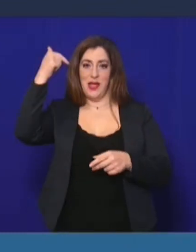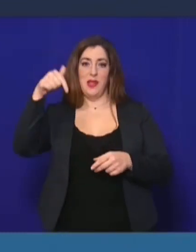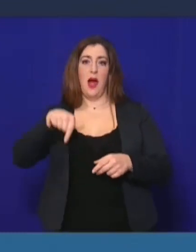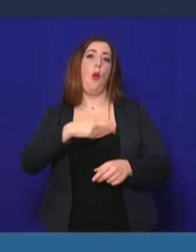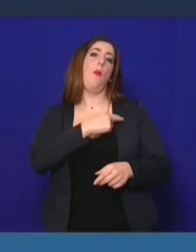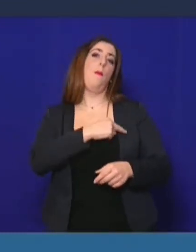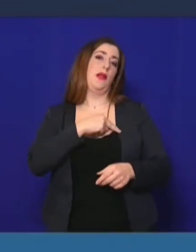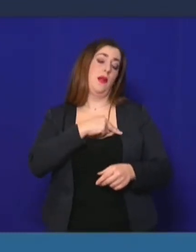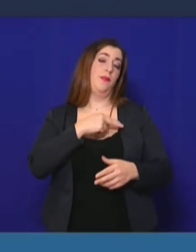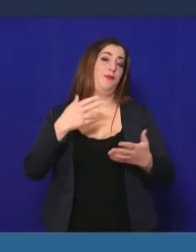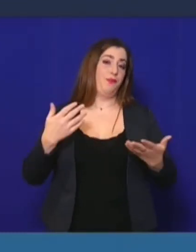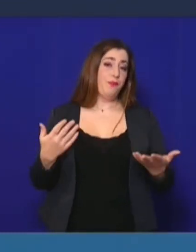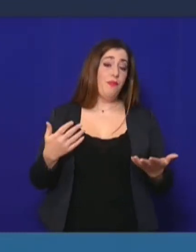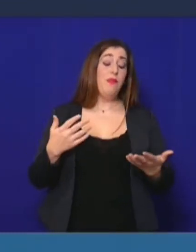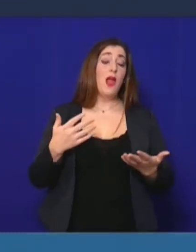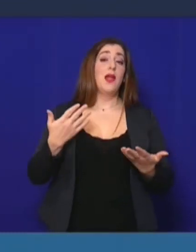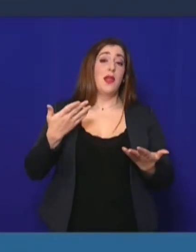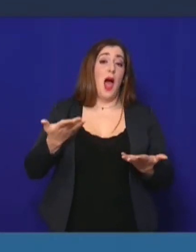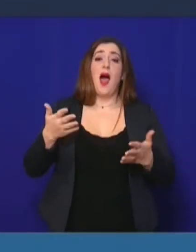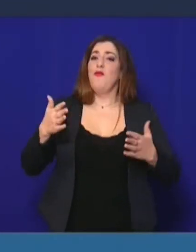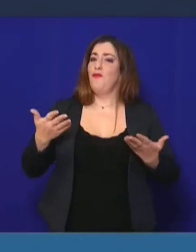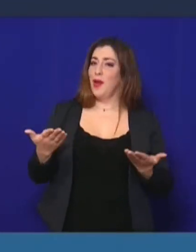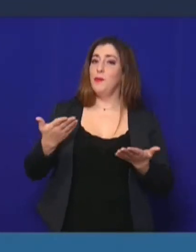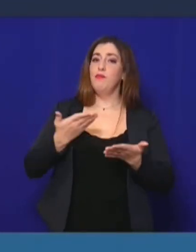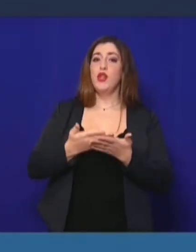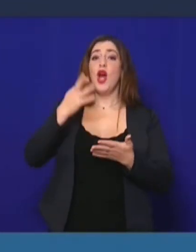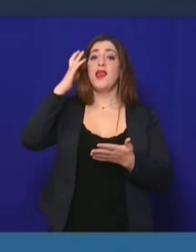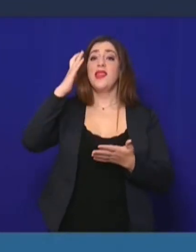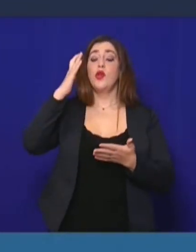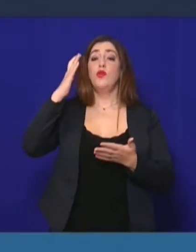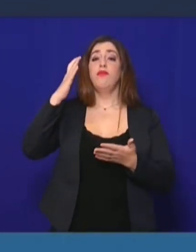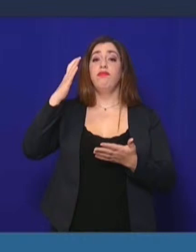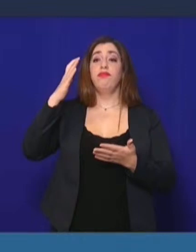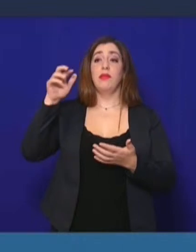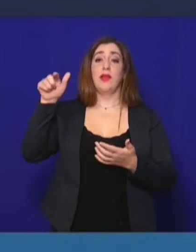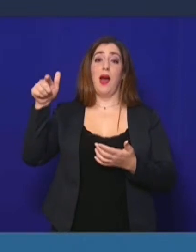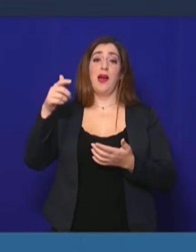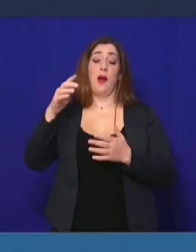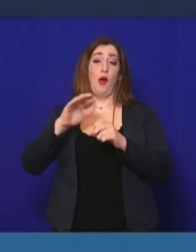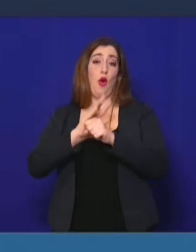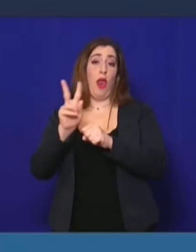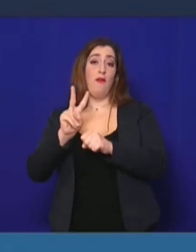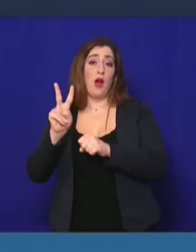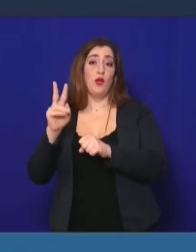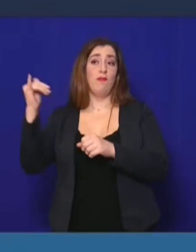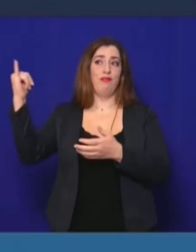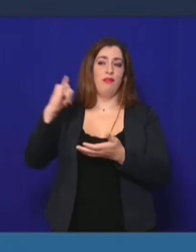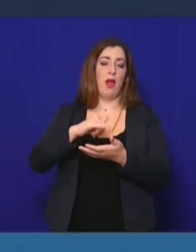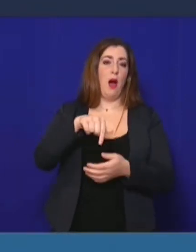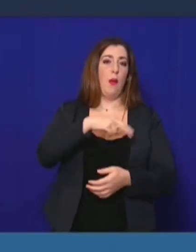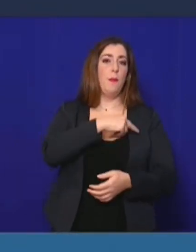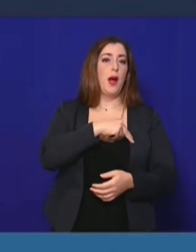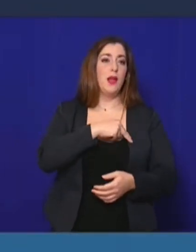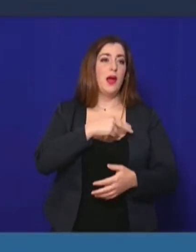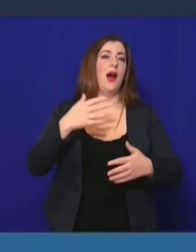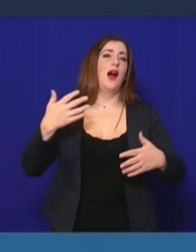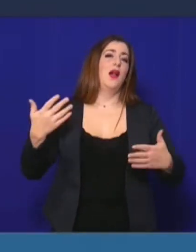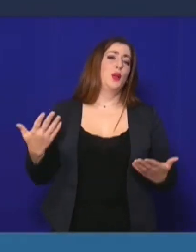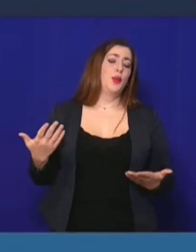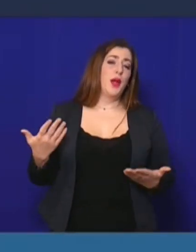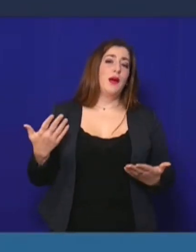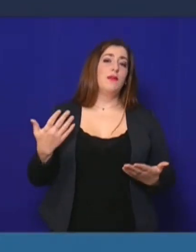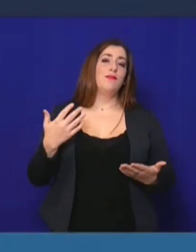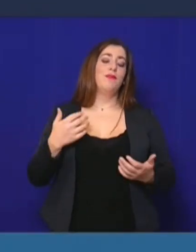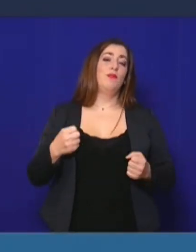il-każijiet. Barra minn hekk il-fatt ukoll li l-CDC qalet li x'aktarx kien hemm dan il-varjant li kien hemmhekk qabel,